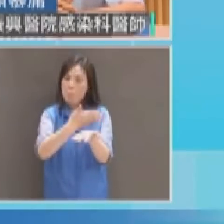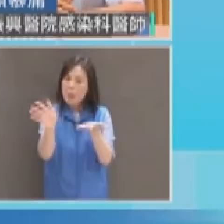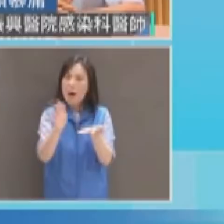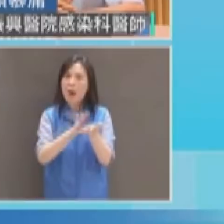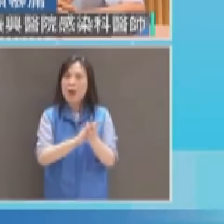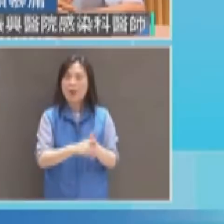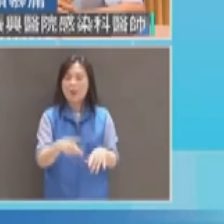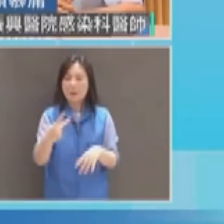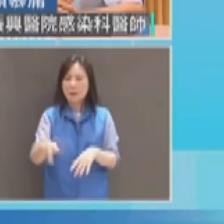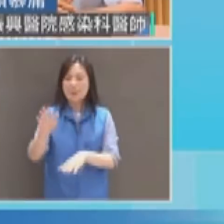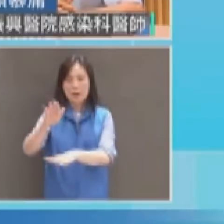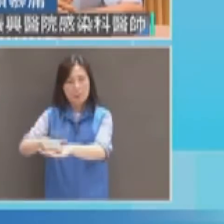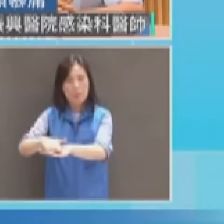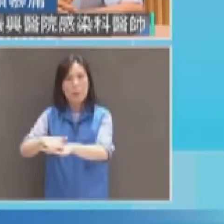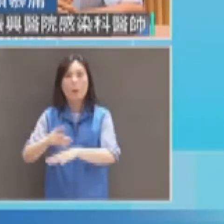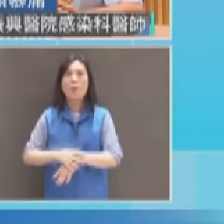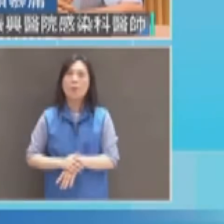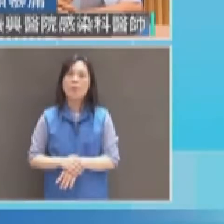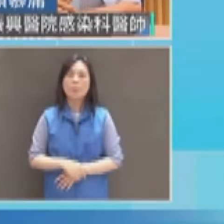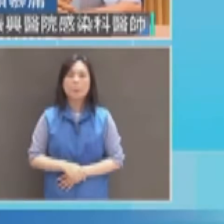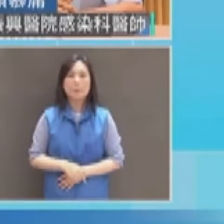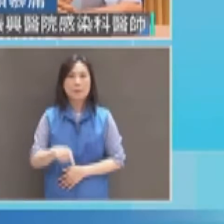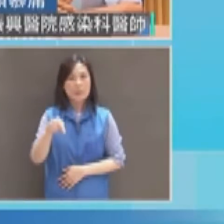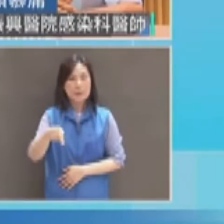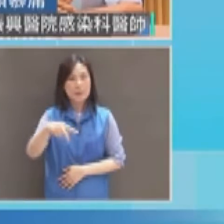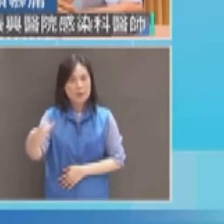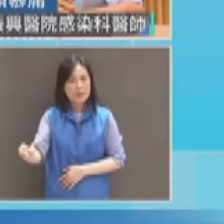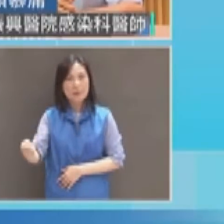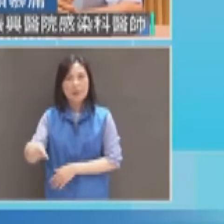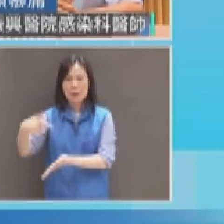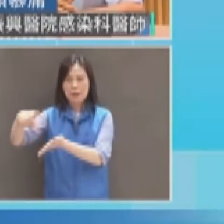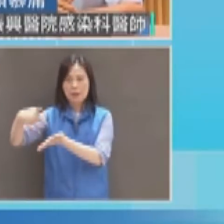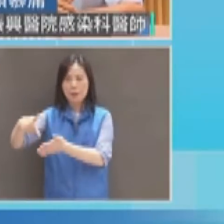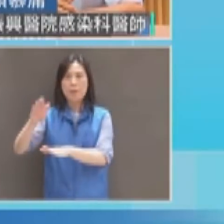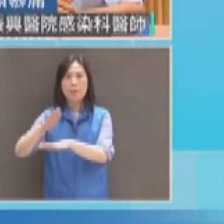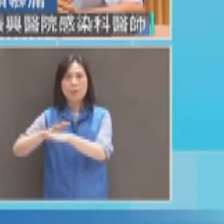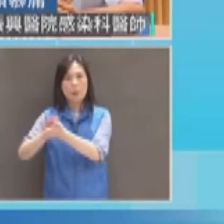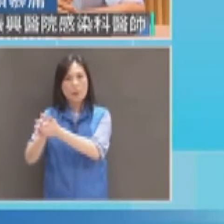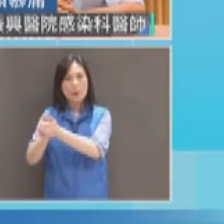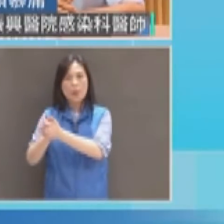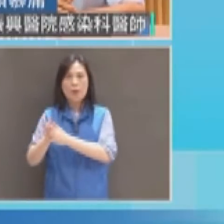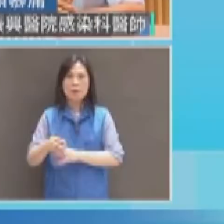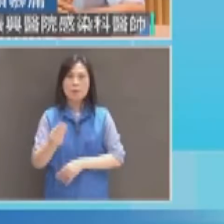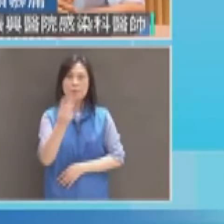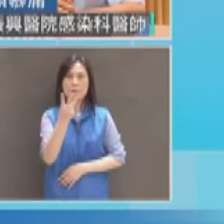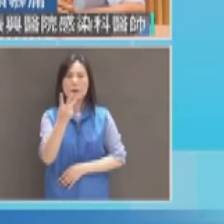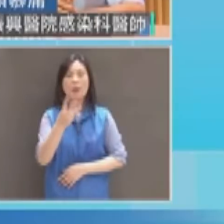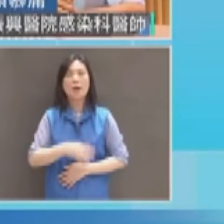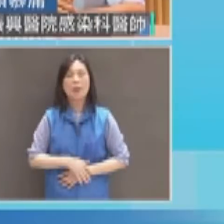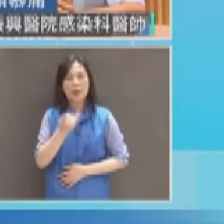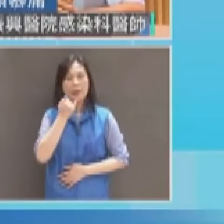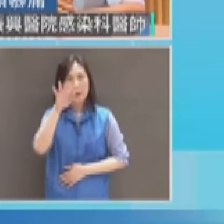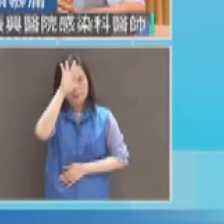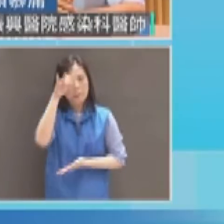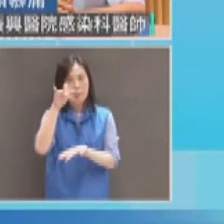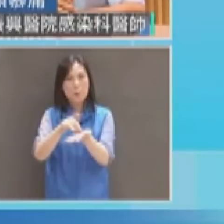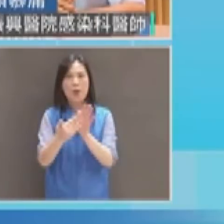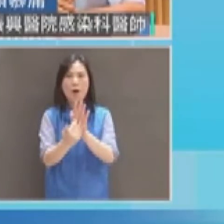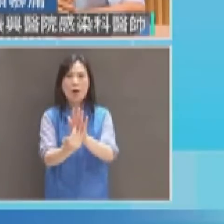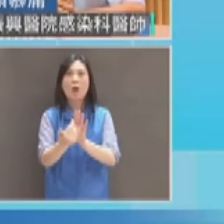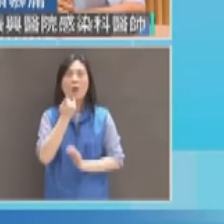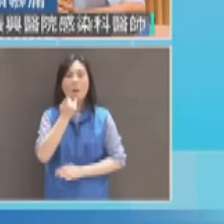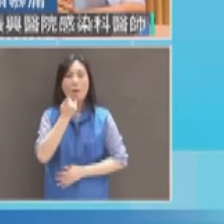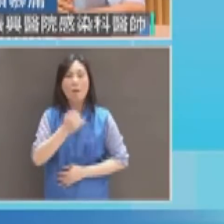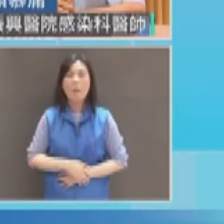碰触你的这个环境或者你的文件，最后之后再消毒，这样这三明治洗手法可以阻断病毒上升。那同